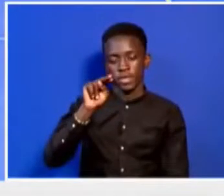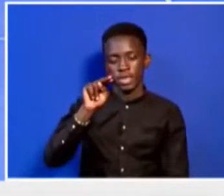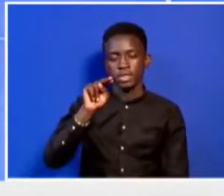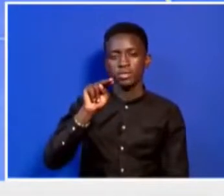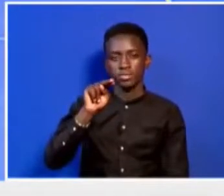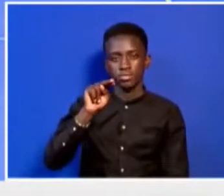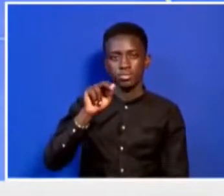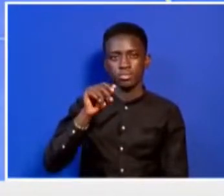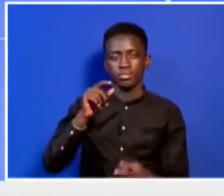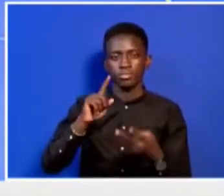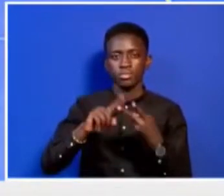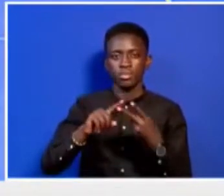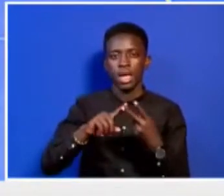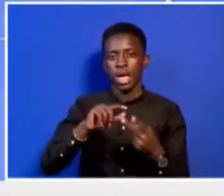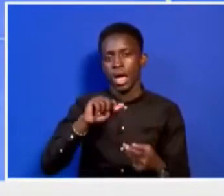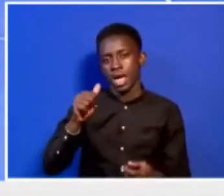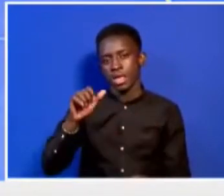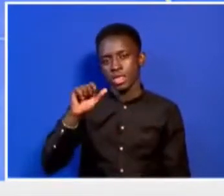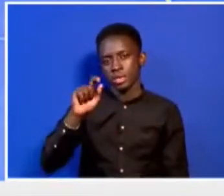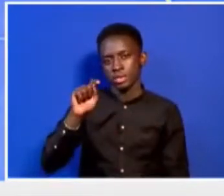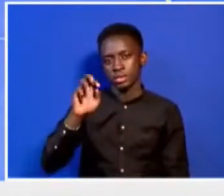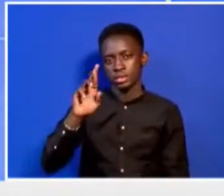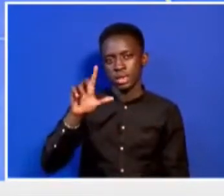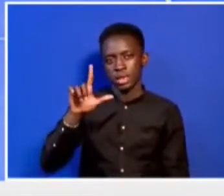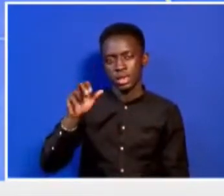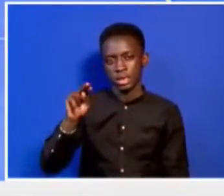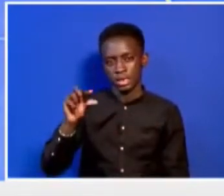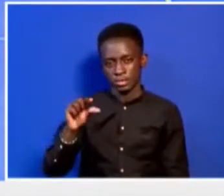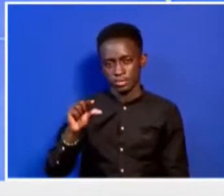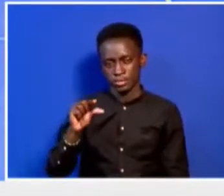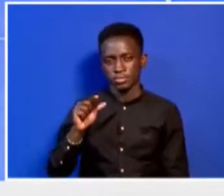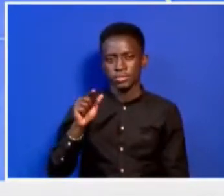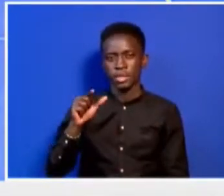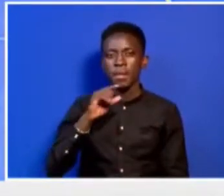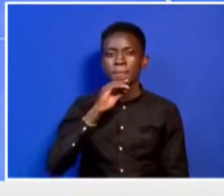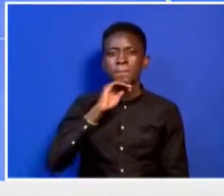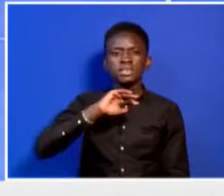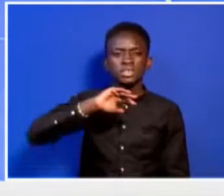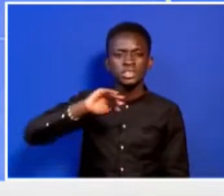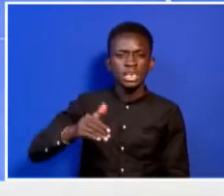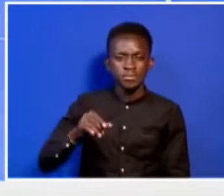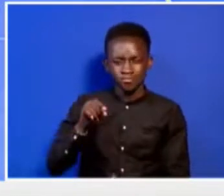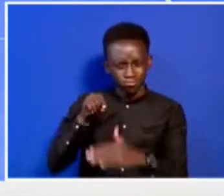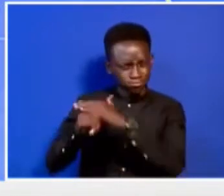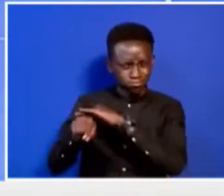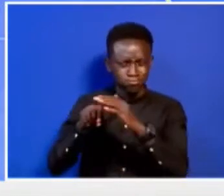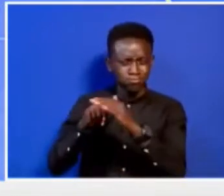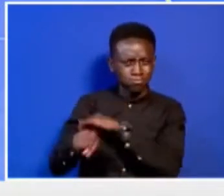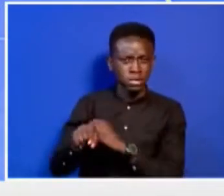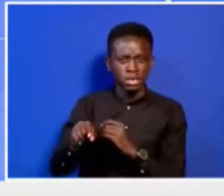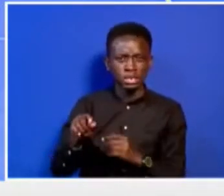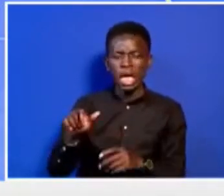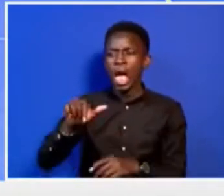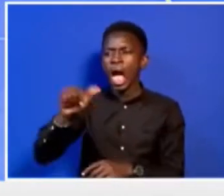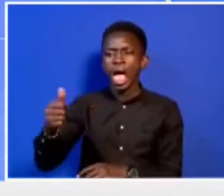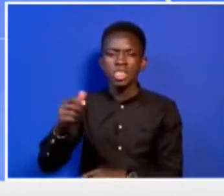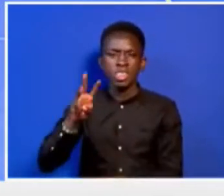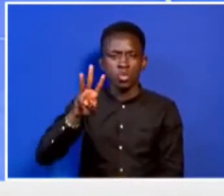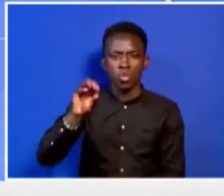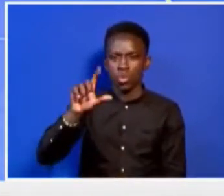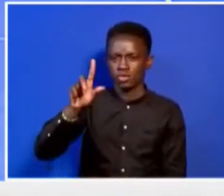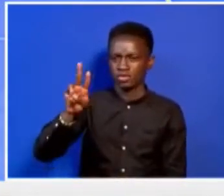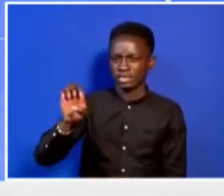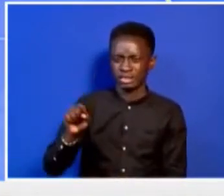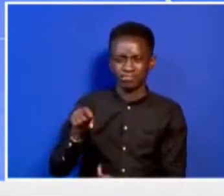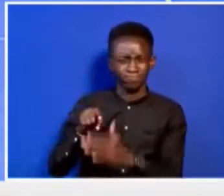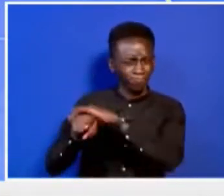Muingereza Raheem Sterling yalisaidia timu ya Manchester City kuitinga timu ya Wolverhampton Wanderers mabao matano kwa moja